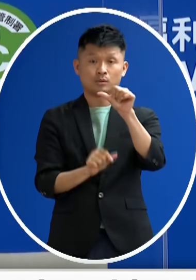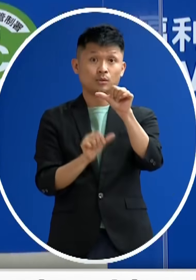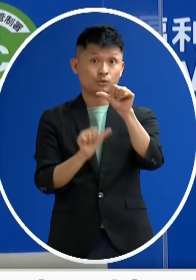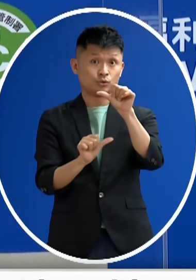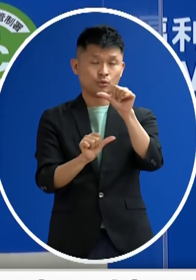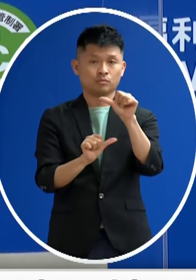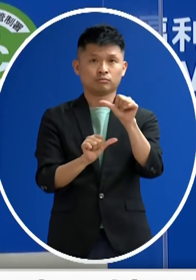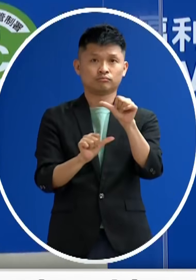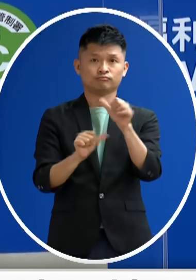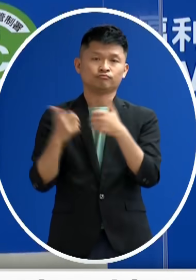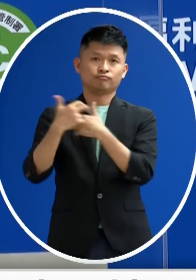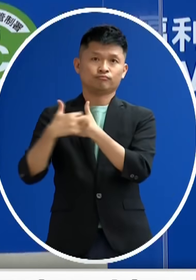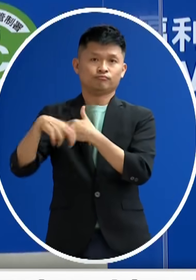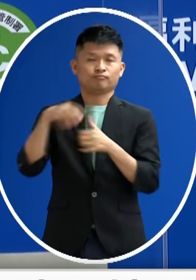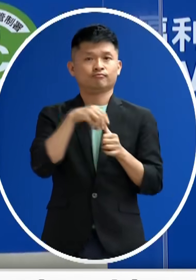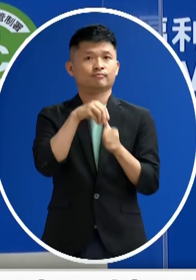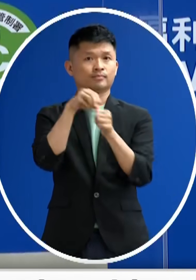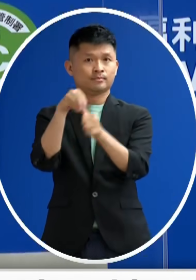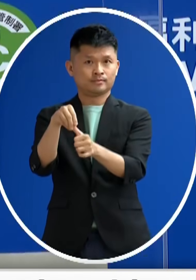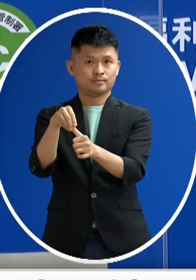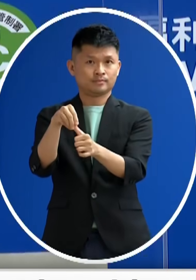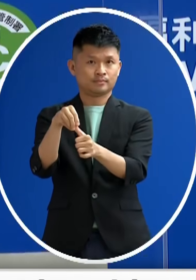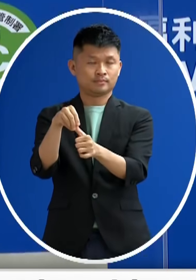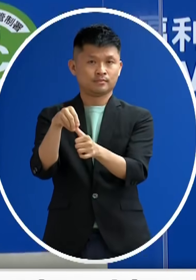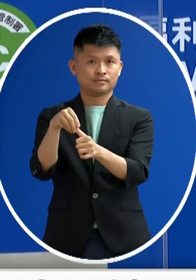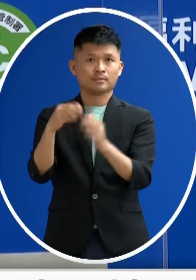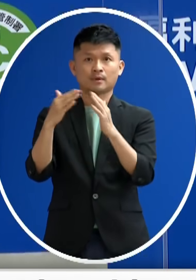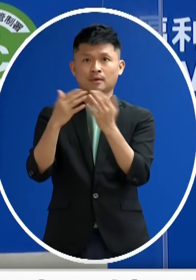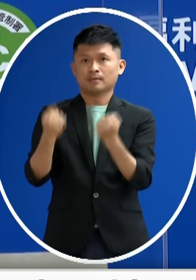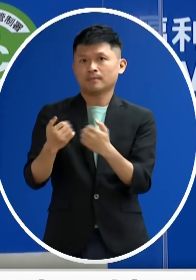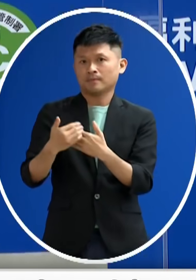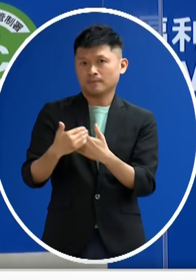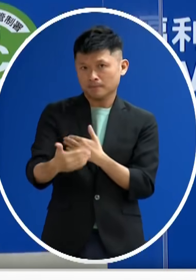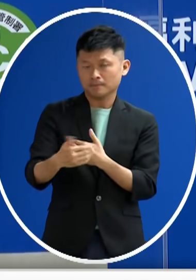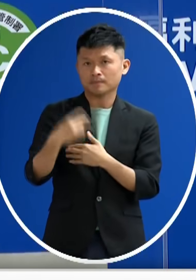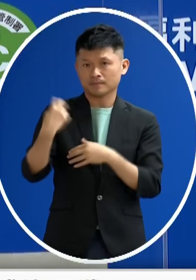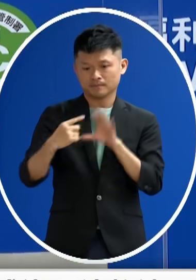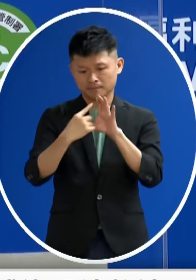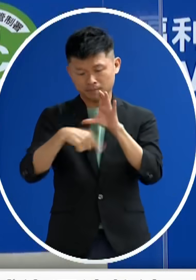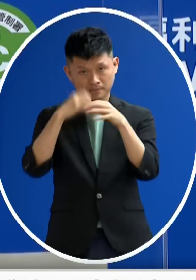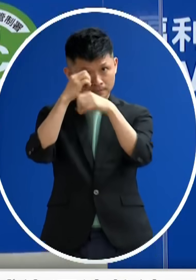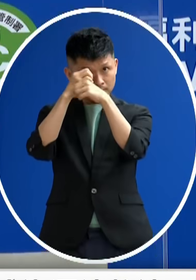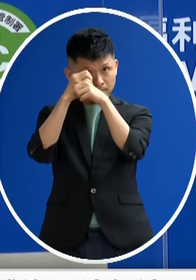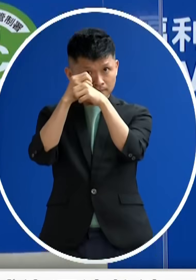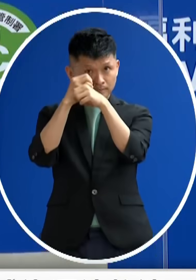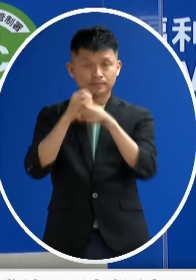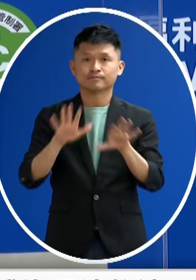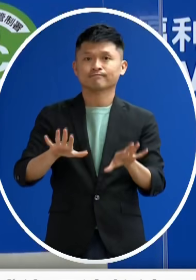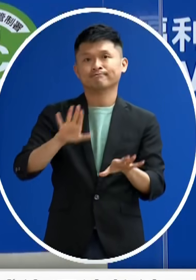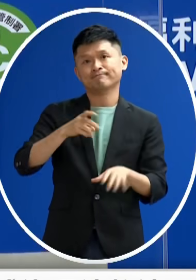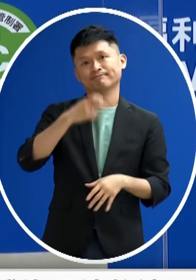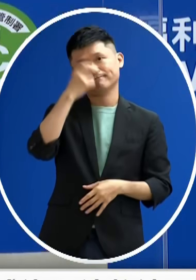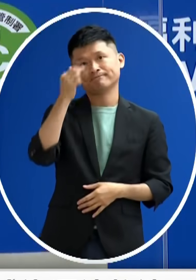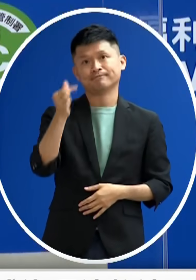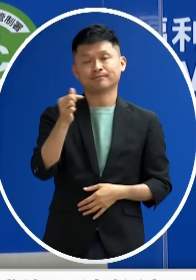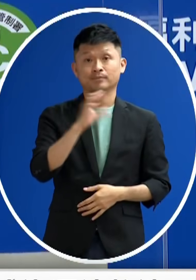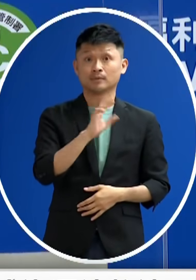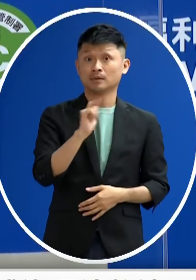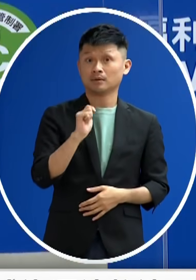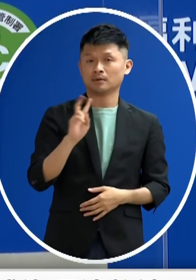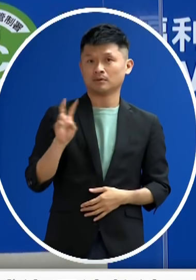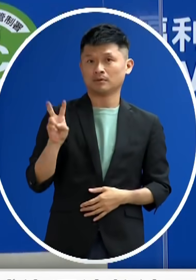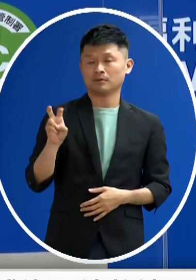生单位安排，我们就是在居家隔离，那也采检。那今日确诊 ，CT 值